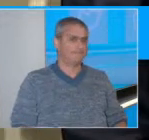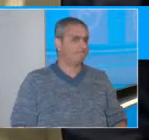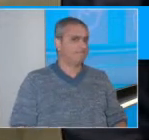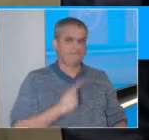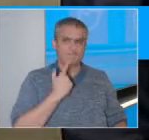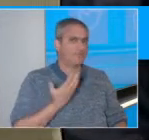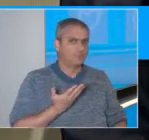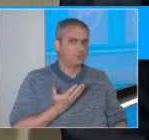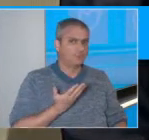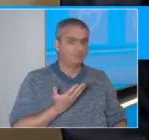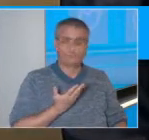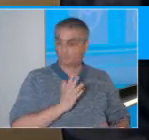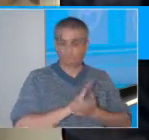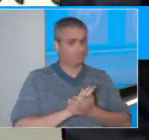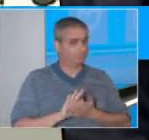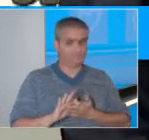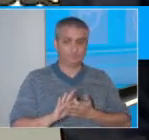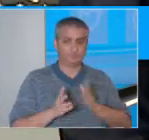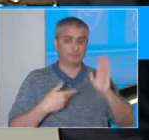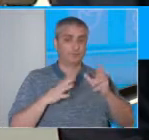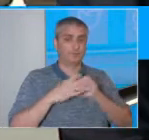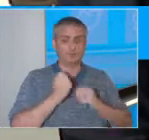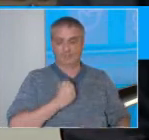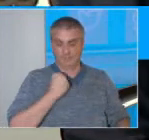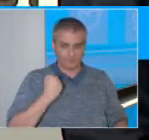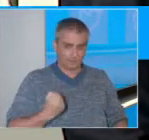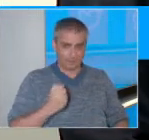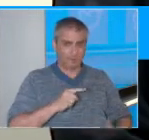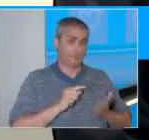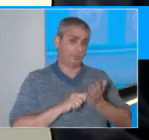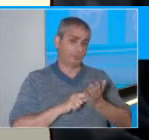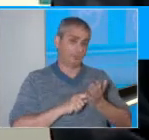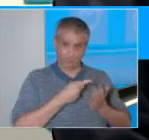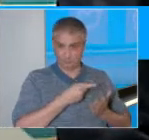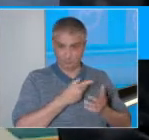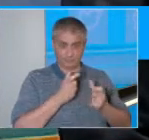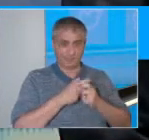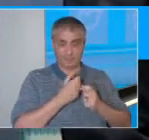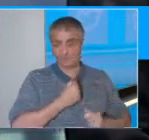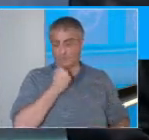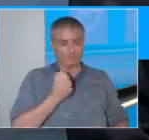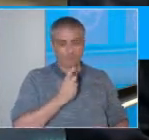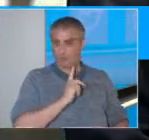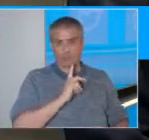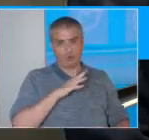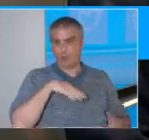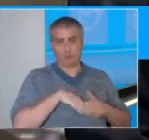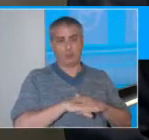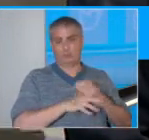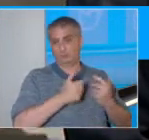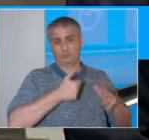מה זה אומר? פשוט. רוב העם ימני, ולכן מפלגת ימינה לא תשב תחת